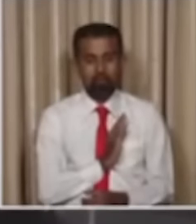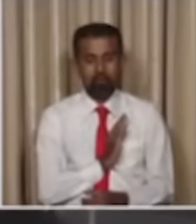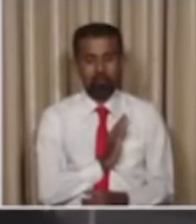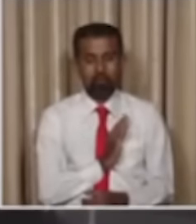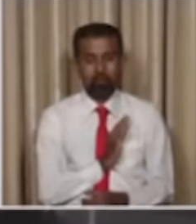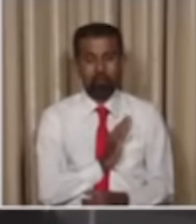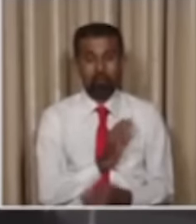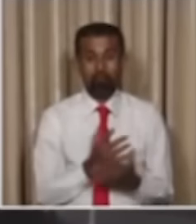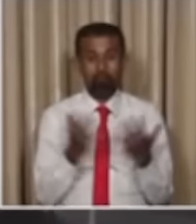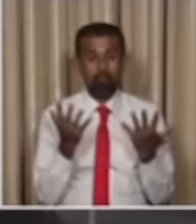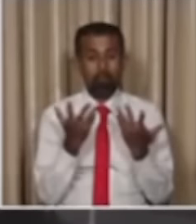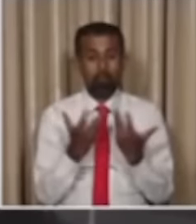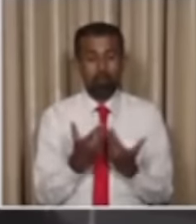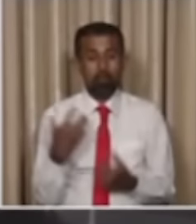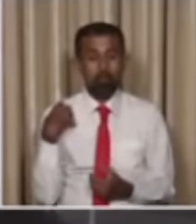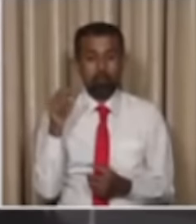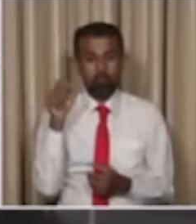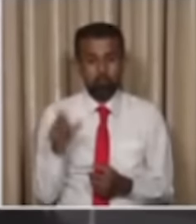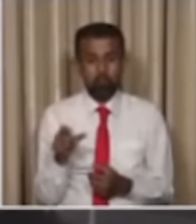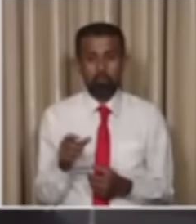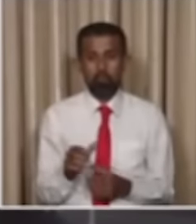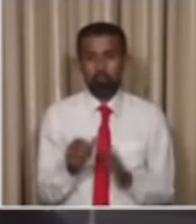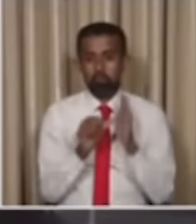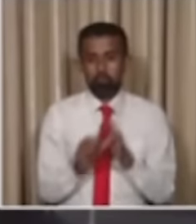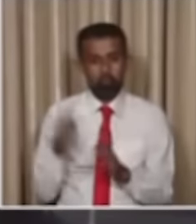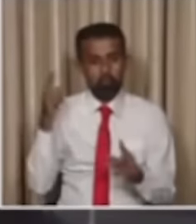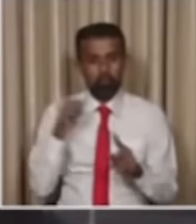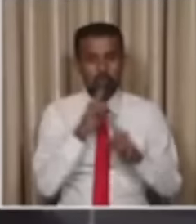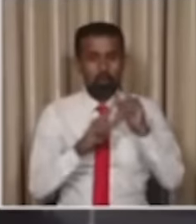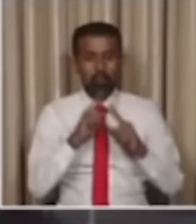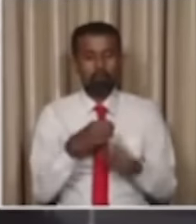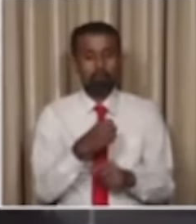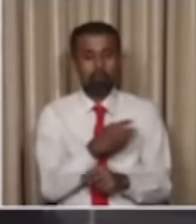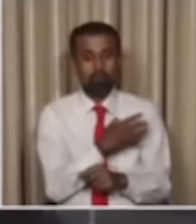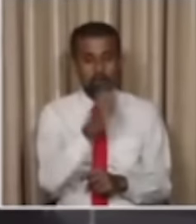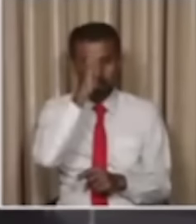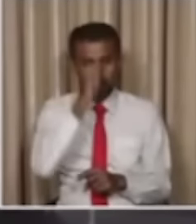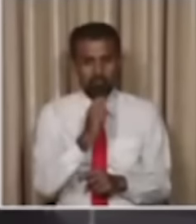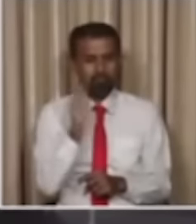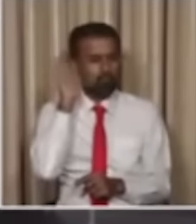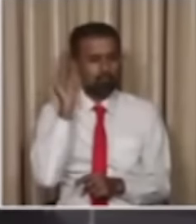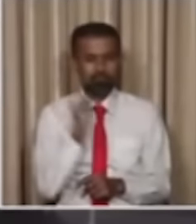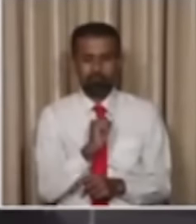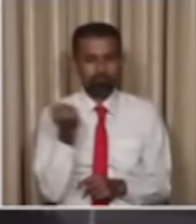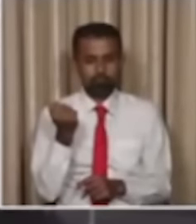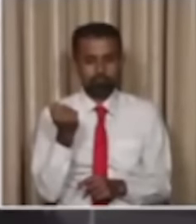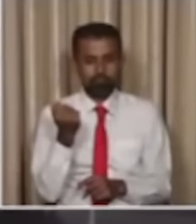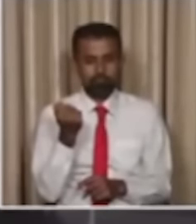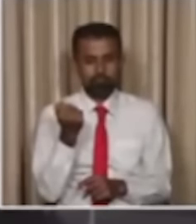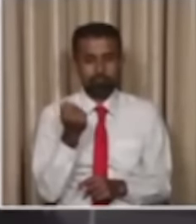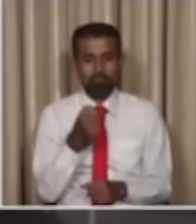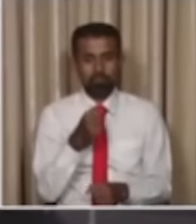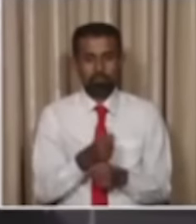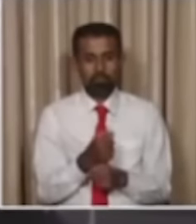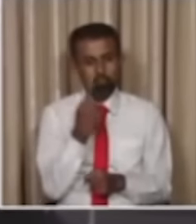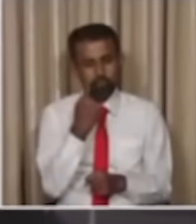අය විශාල පිරිසක් මුස්ලිම්වරුන්ට සිදුවන අසාධාරණයකට කතා කරනකොට ගෝඨාභය රාජපක්ෂ මහතා එහුම්කන් දුන්නේ නැහැ. ඒ රජය කිසිම